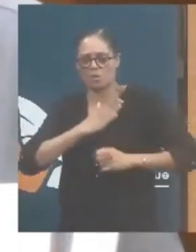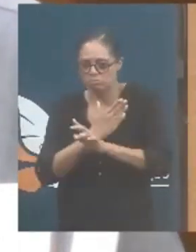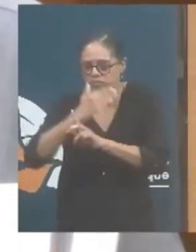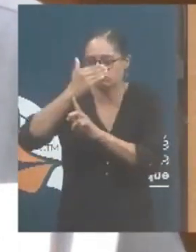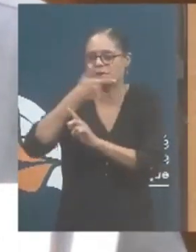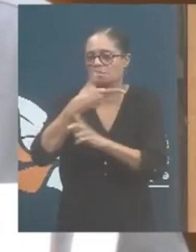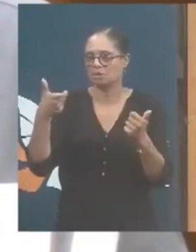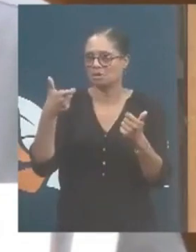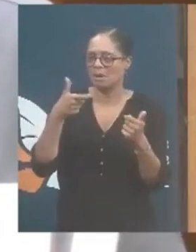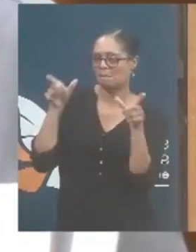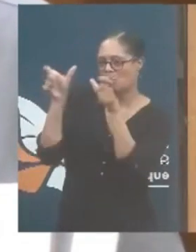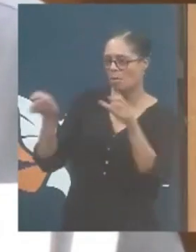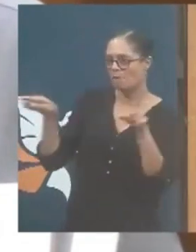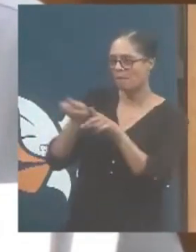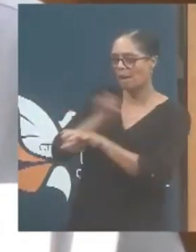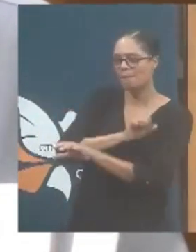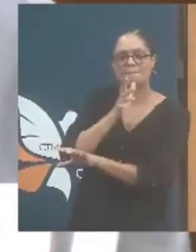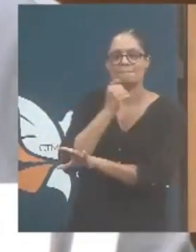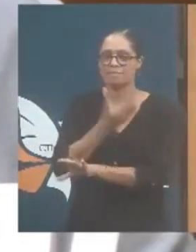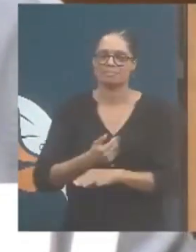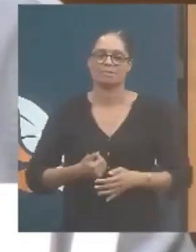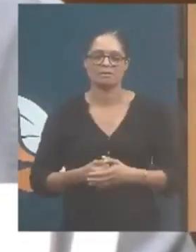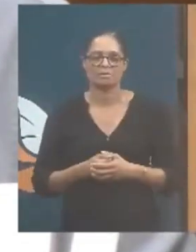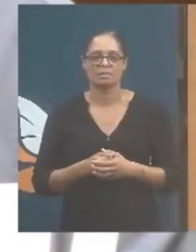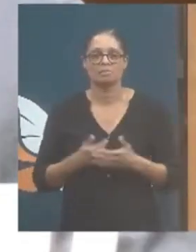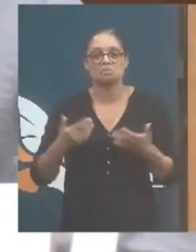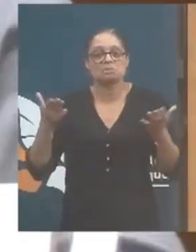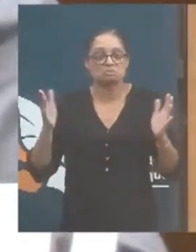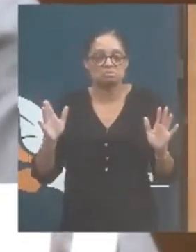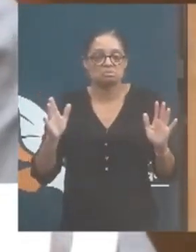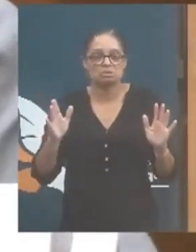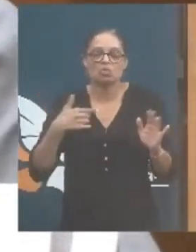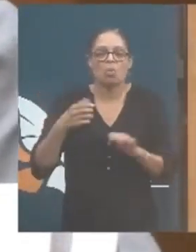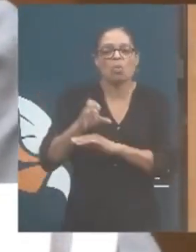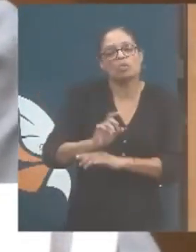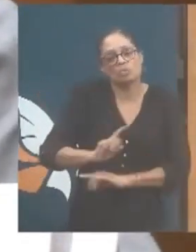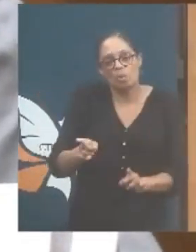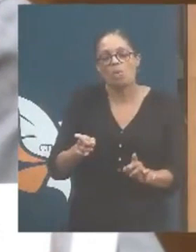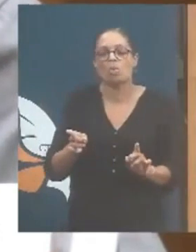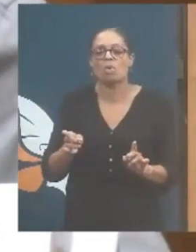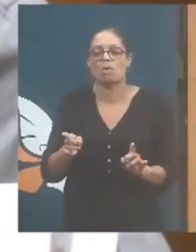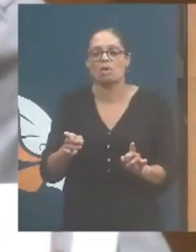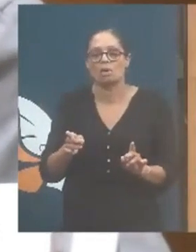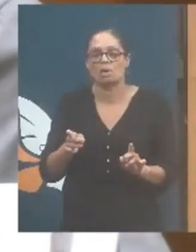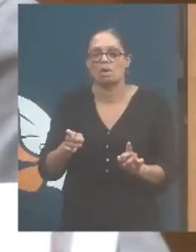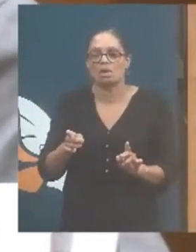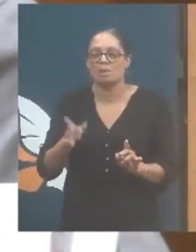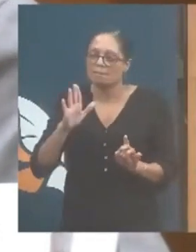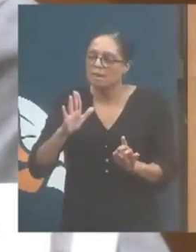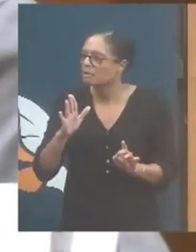colonialisme. C'est à ce niveau-là que mène le combat. Alors, comme nous n'allons pas nous y opposer, nous n'allons pas non plus voter